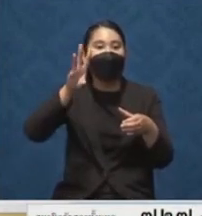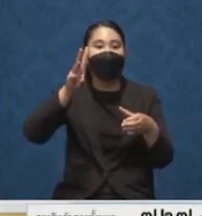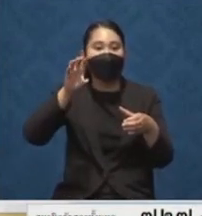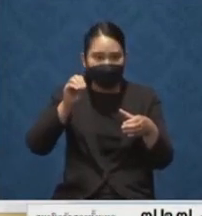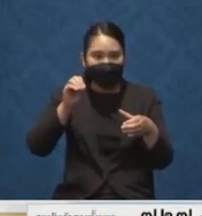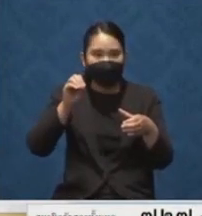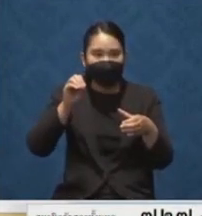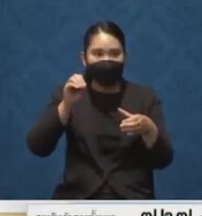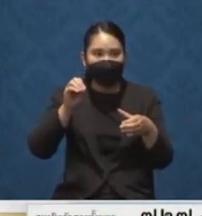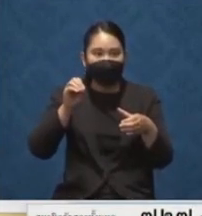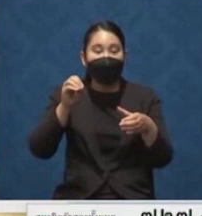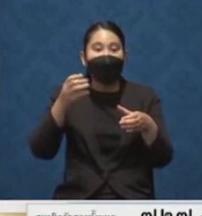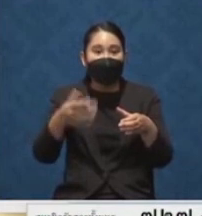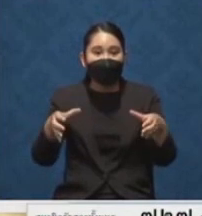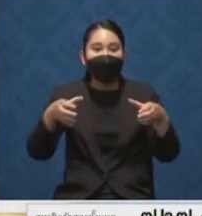ท่านก็เลยมาอยู่พรรค